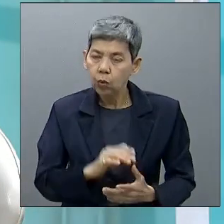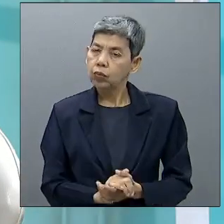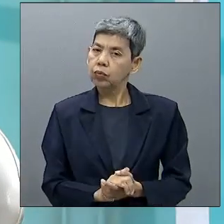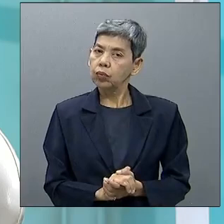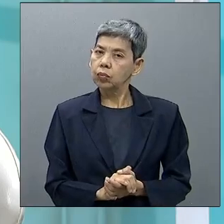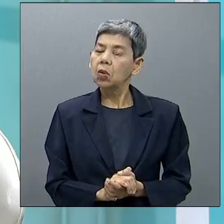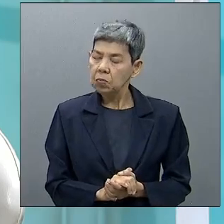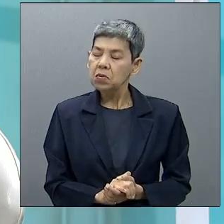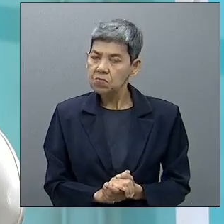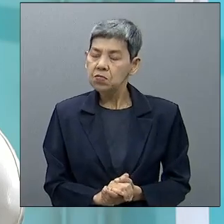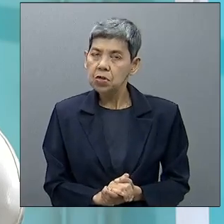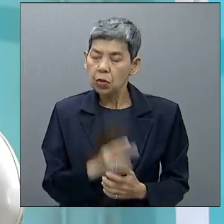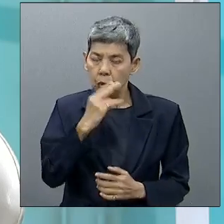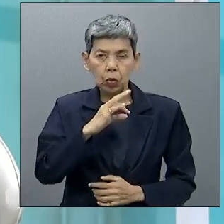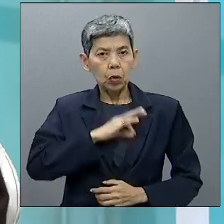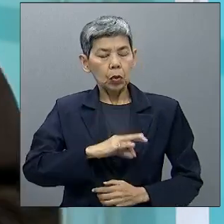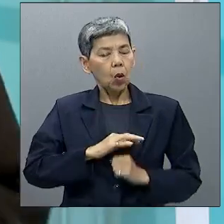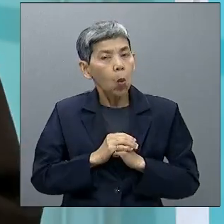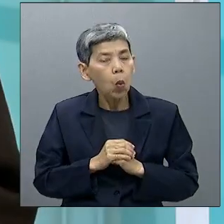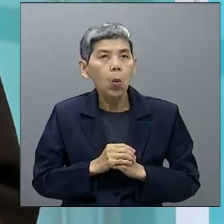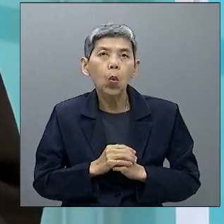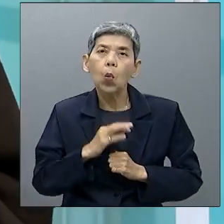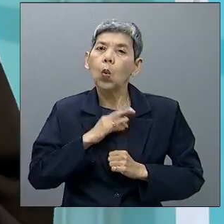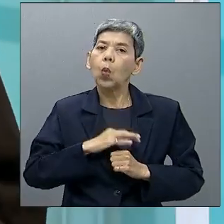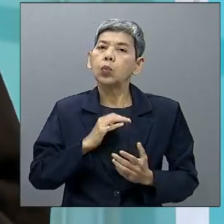ๆคำพูดเนี่ยเป็นคำพูดที่พี่รู้สึกโอ้ฟังแล้วมันแบบ